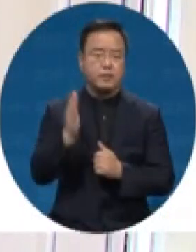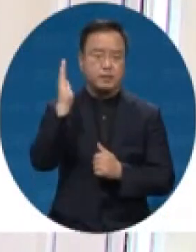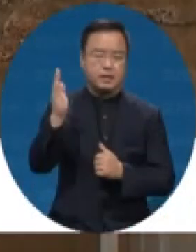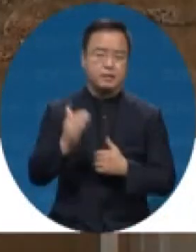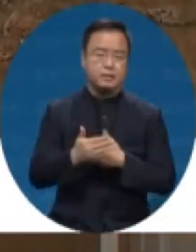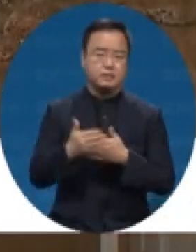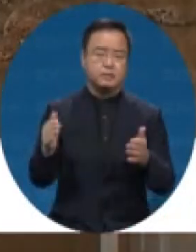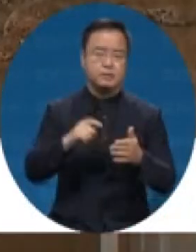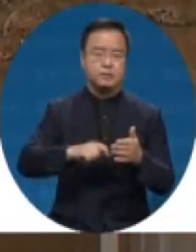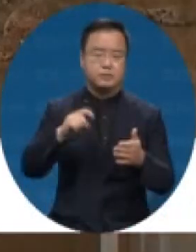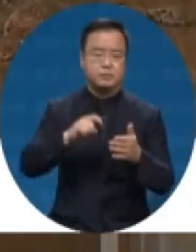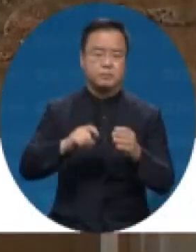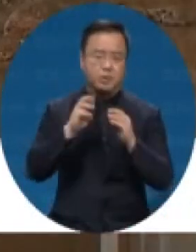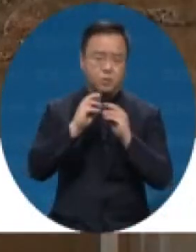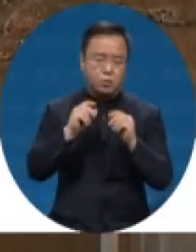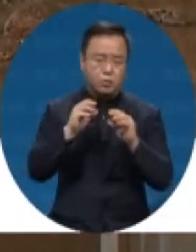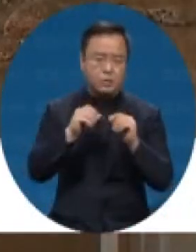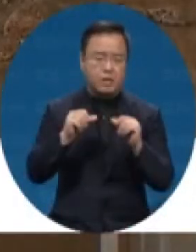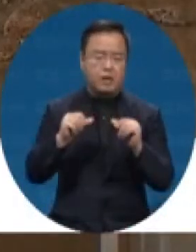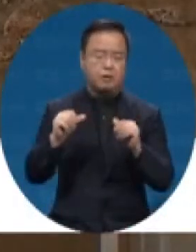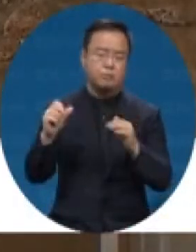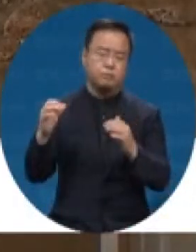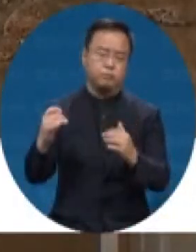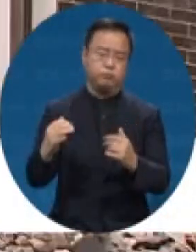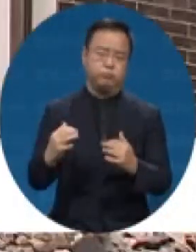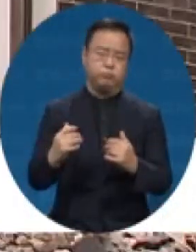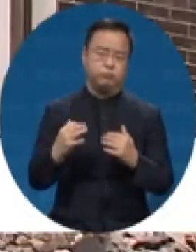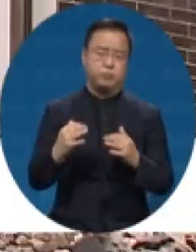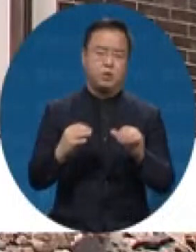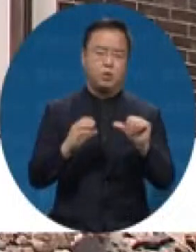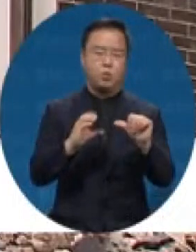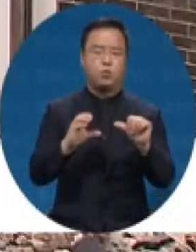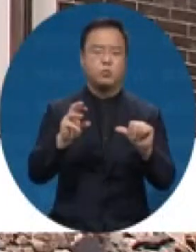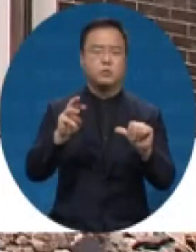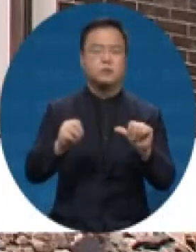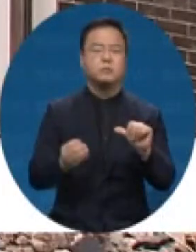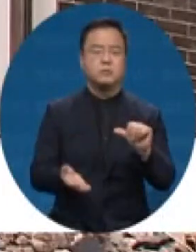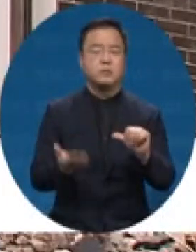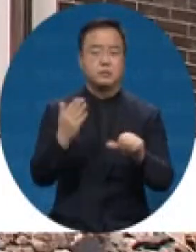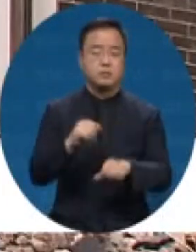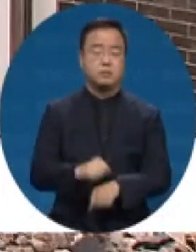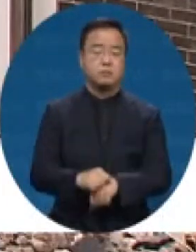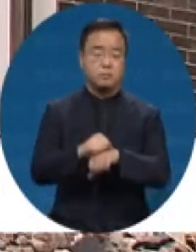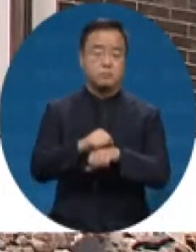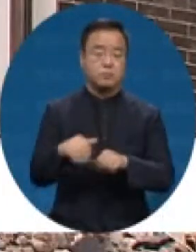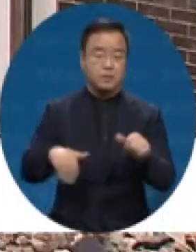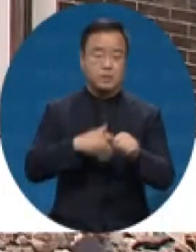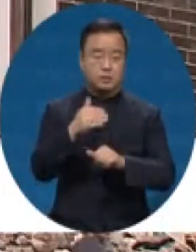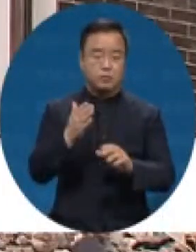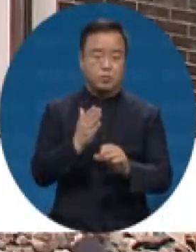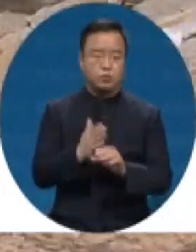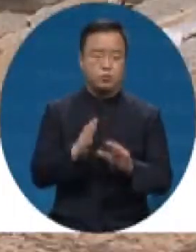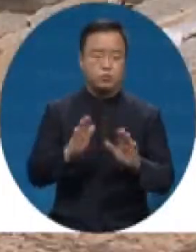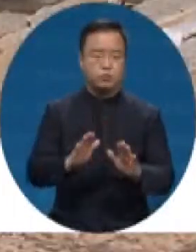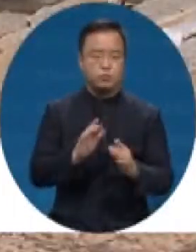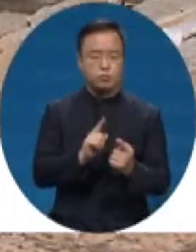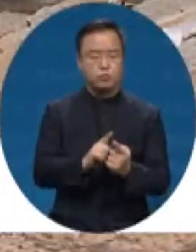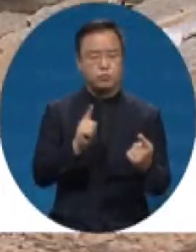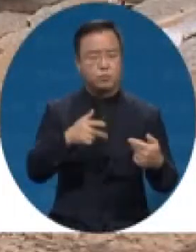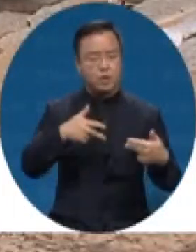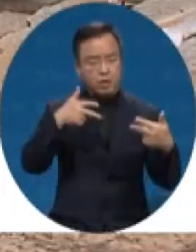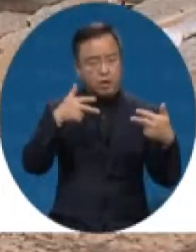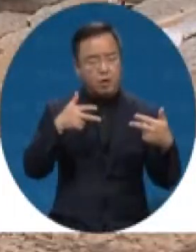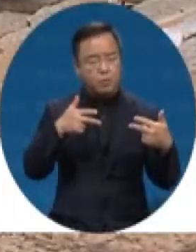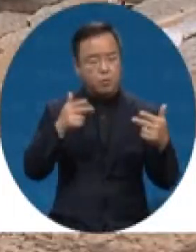토사 뻘 같은 게 아무 쎈스 이성 다 싸요 들어온 상황이었고 비대면 공까지 감수해야 되지